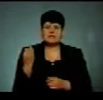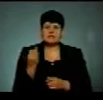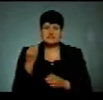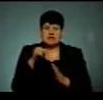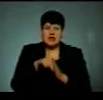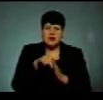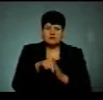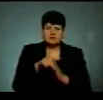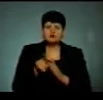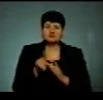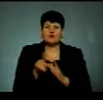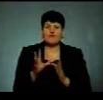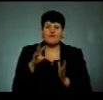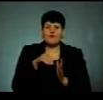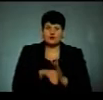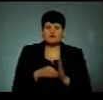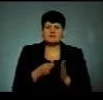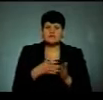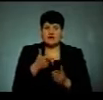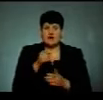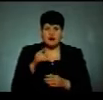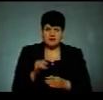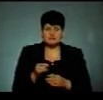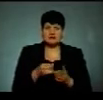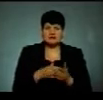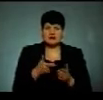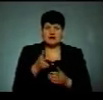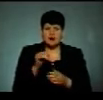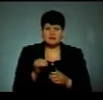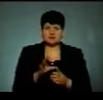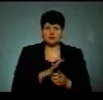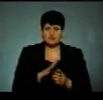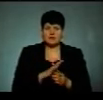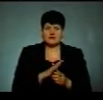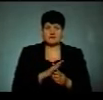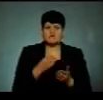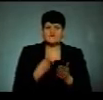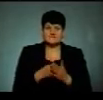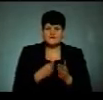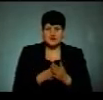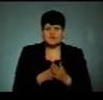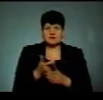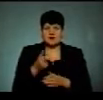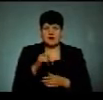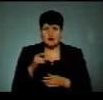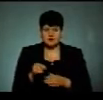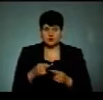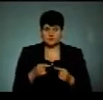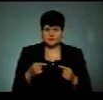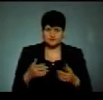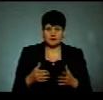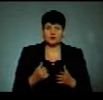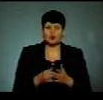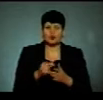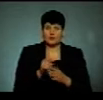що включено в ціну газу. Ціна газу як товару складалася з самої вартості газу як товару, до